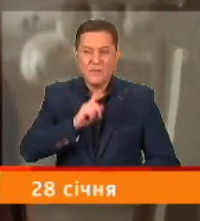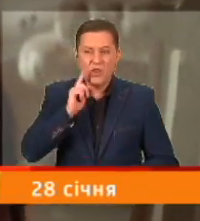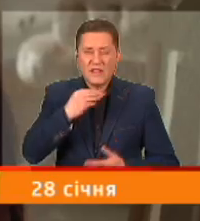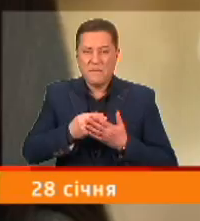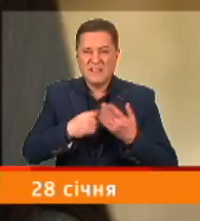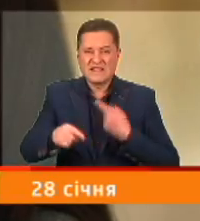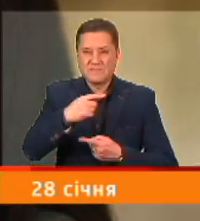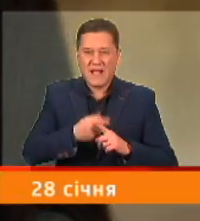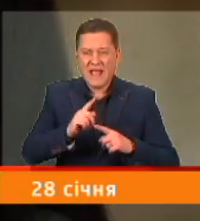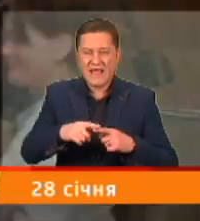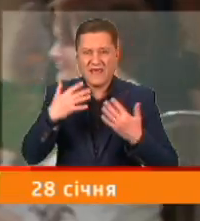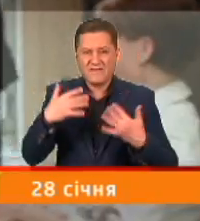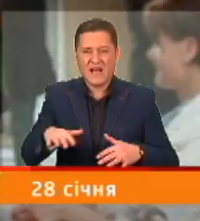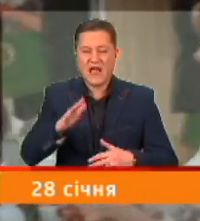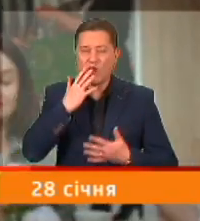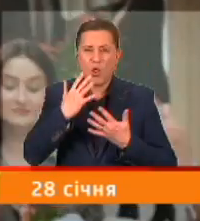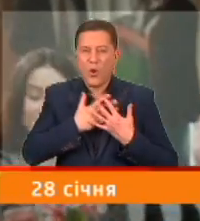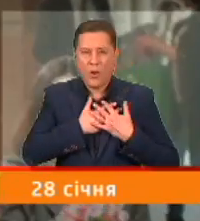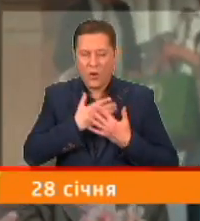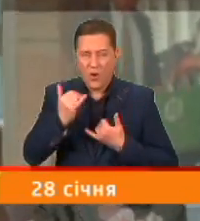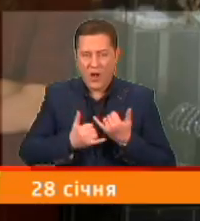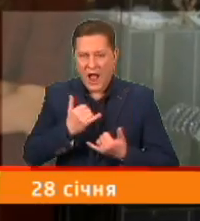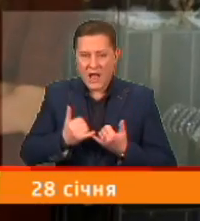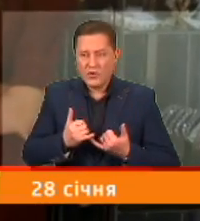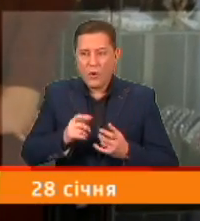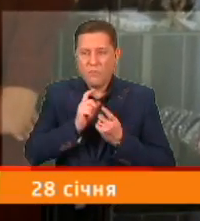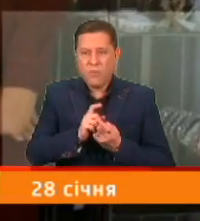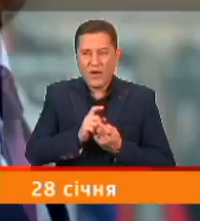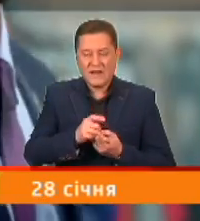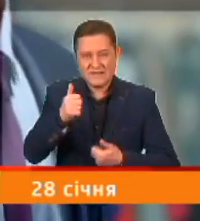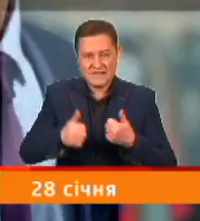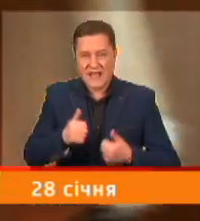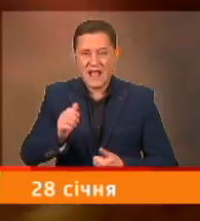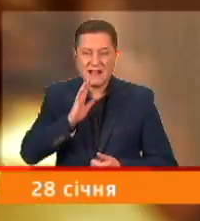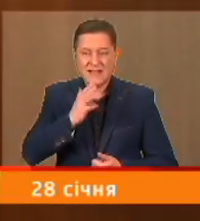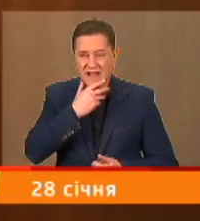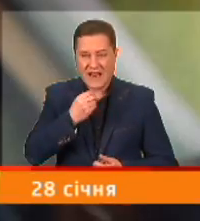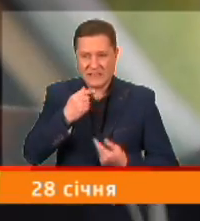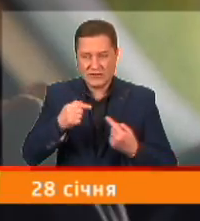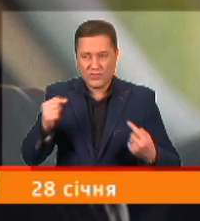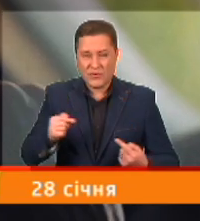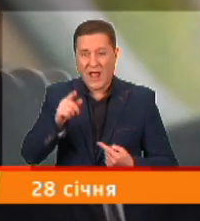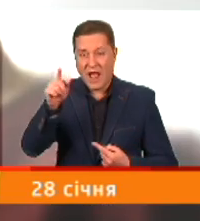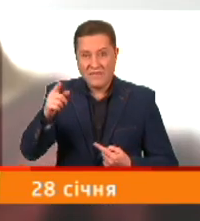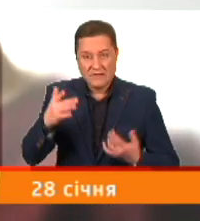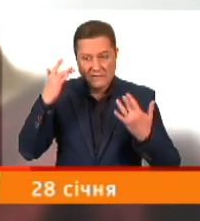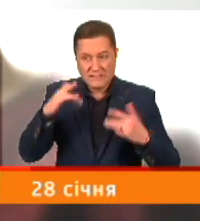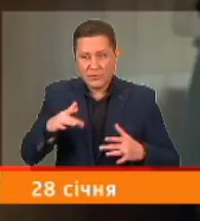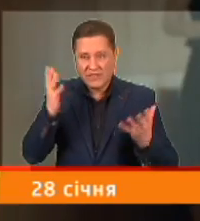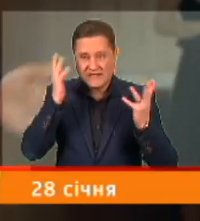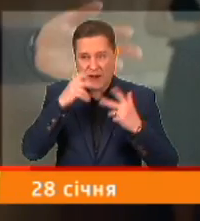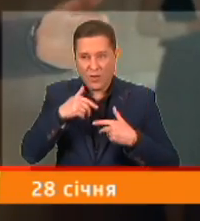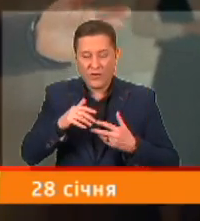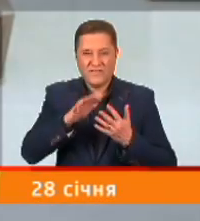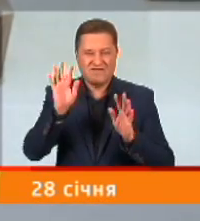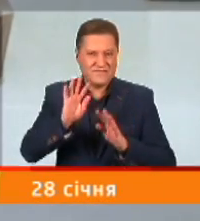бізнесмен, який втратив кохану. Тепер за нього борються найгарніші красуні, а він несподівано для самого себе закохується